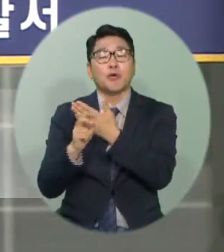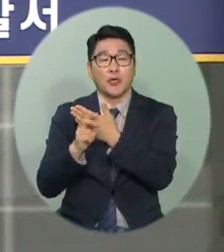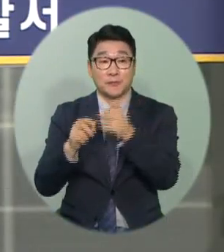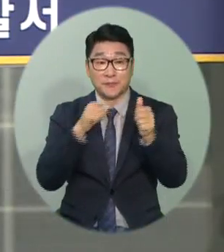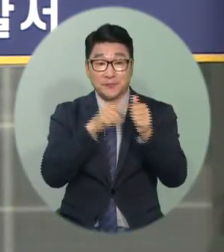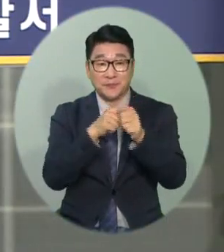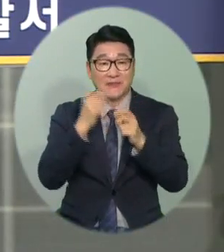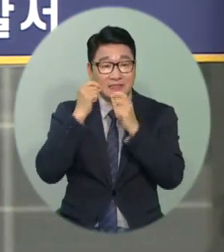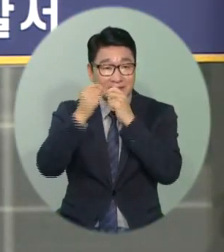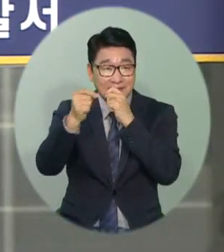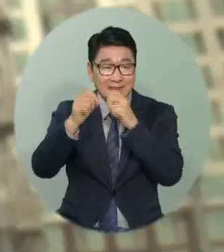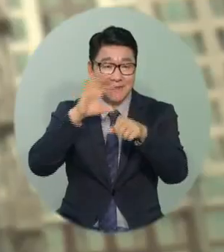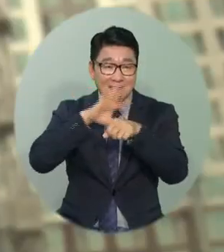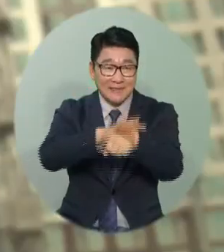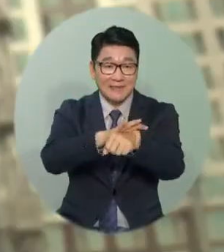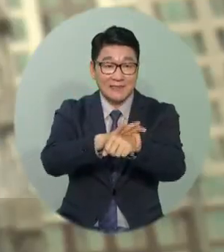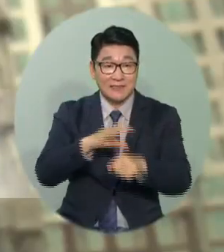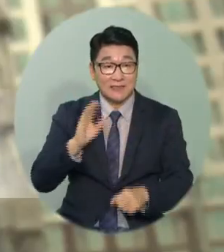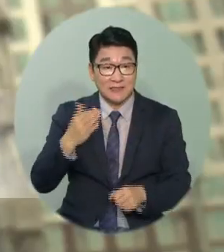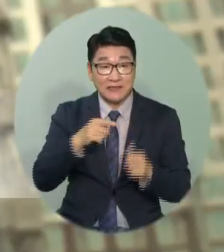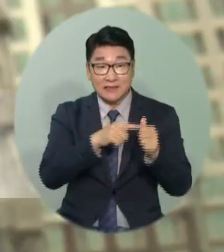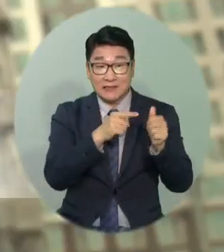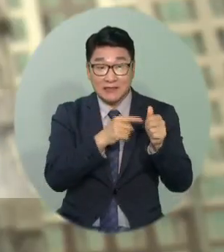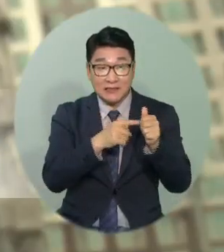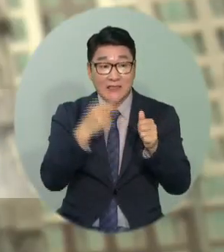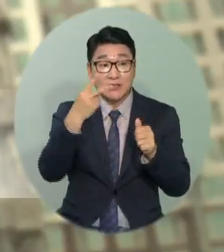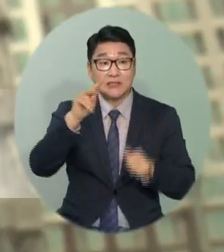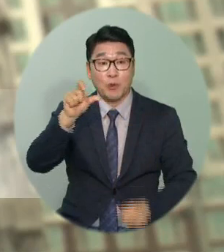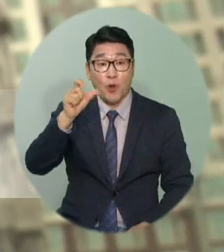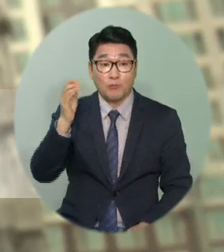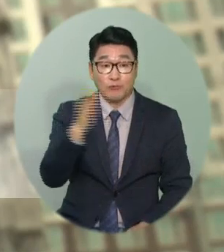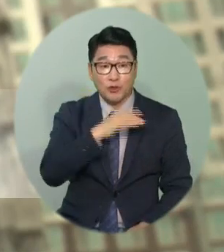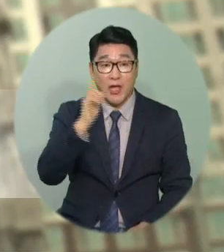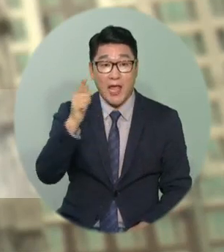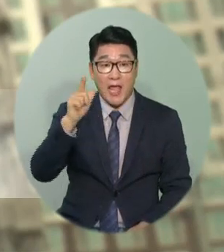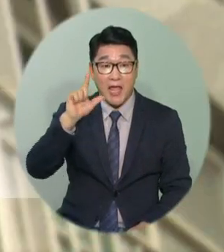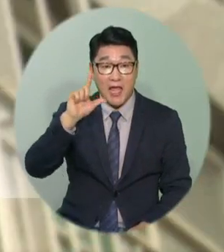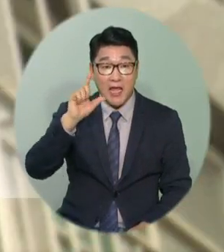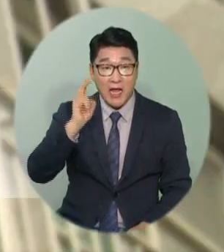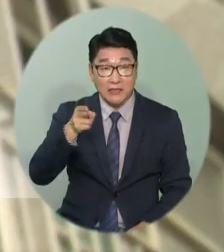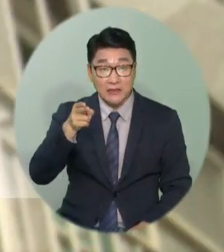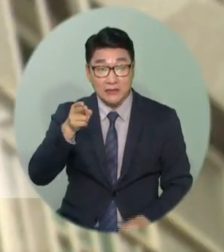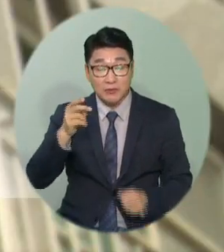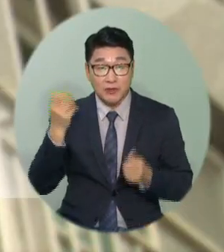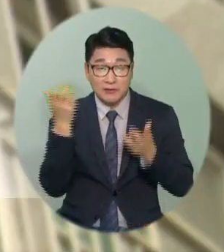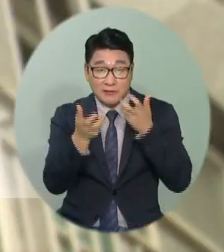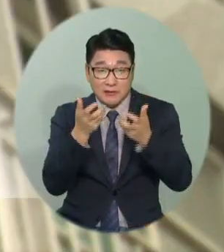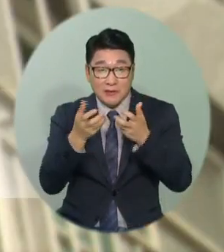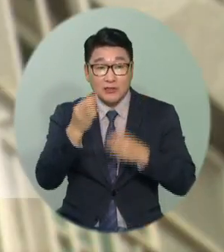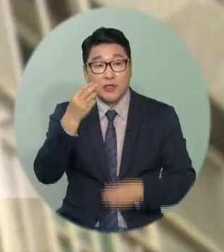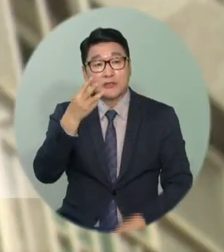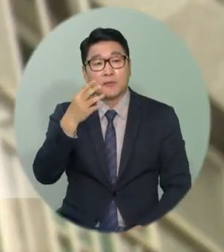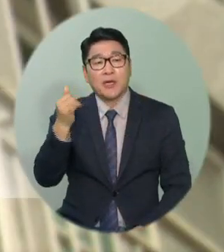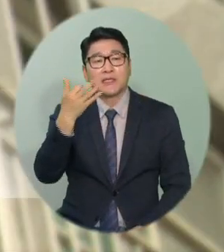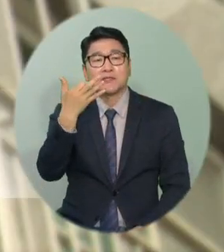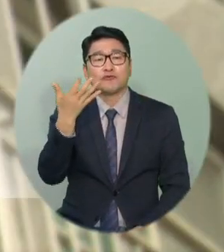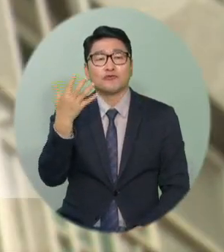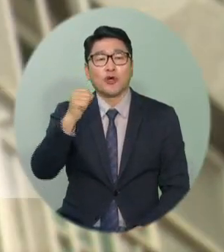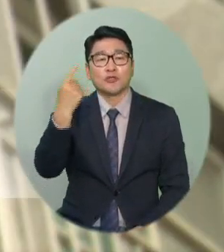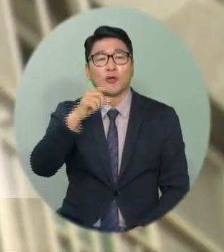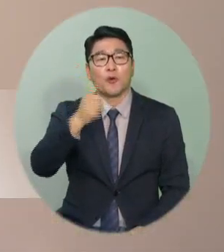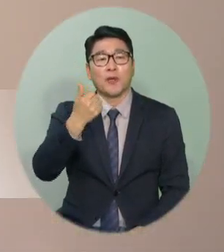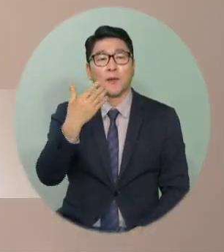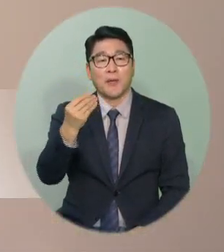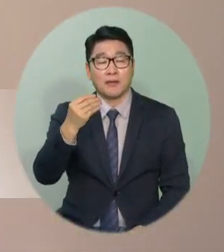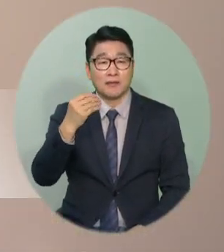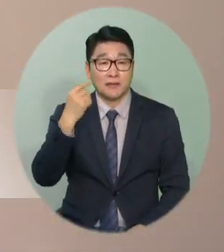사기혐의로 구속했습니다이 남성은 지난 2015년부터 LH 포함한 입 자 33명에게 19억 1500만 원